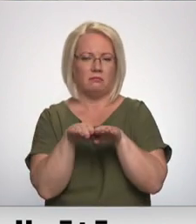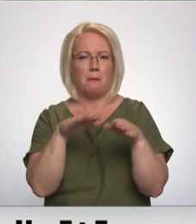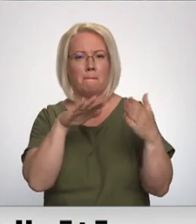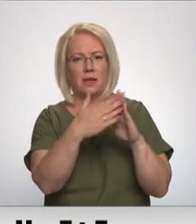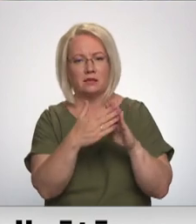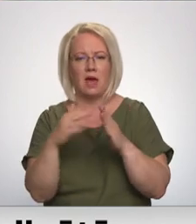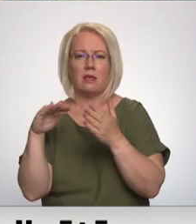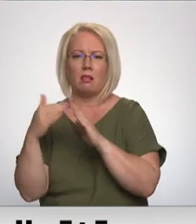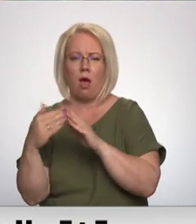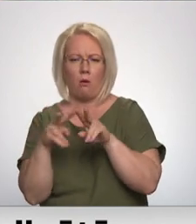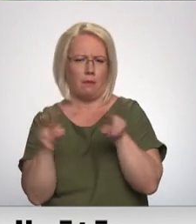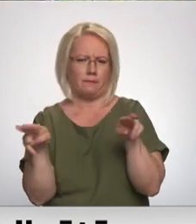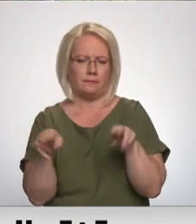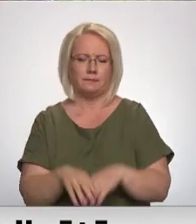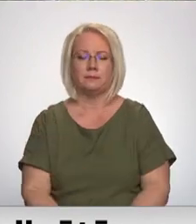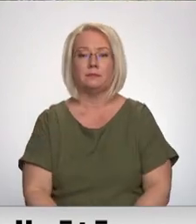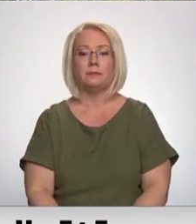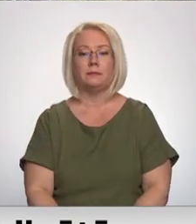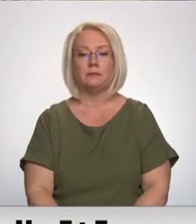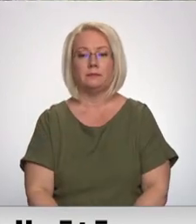gan lauku iedzīvotājiem.